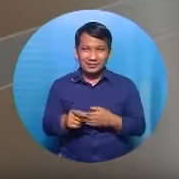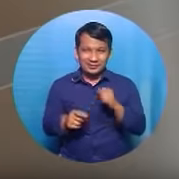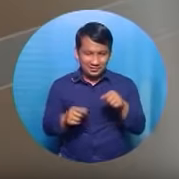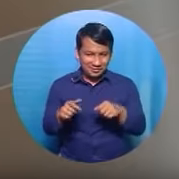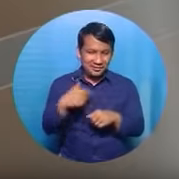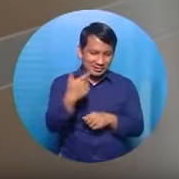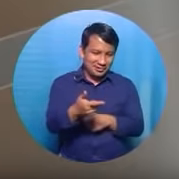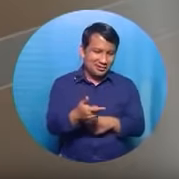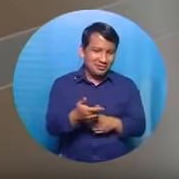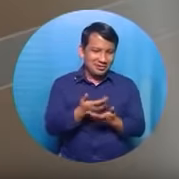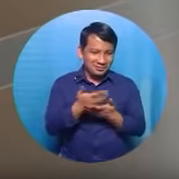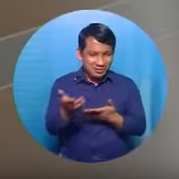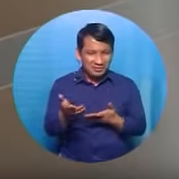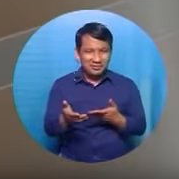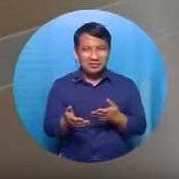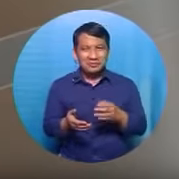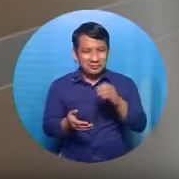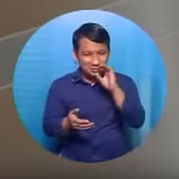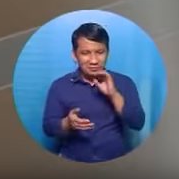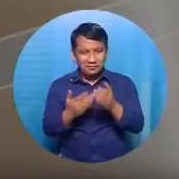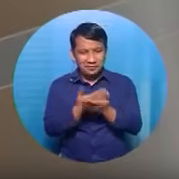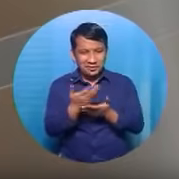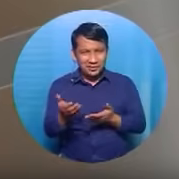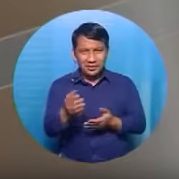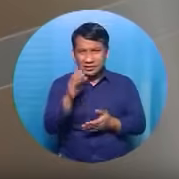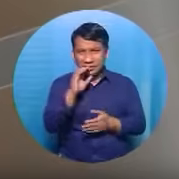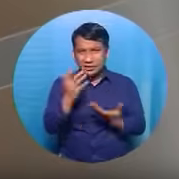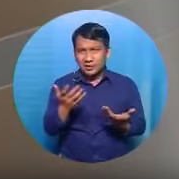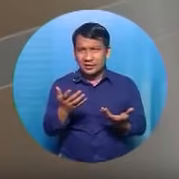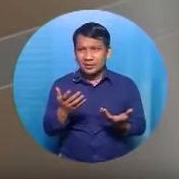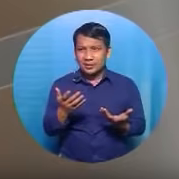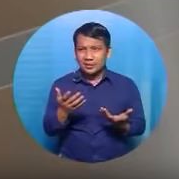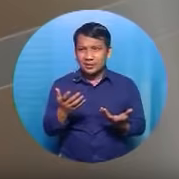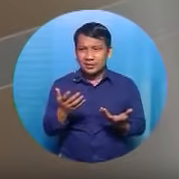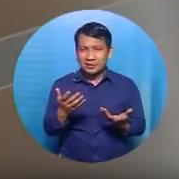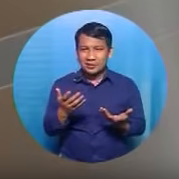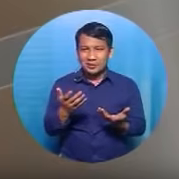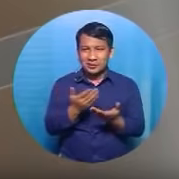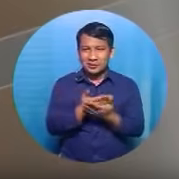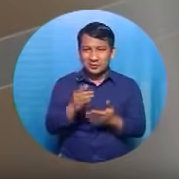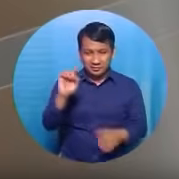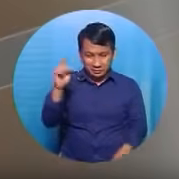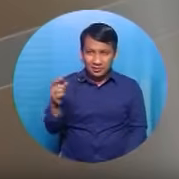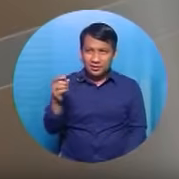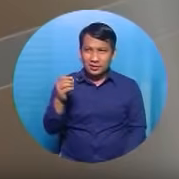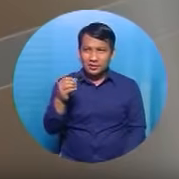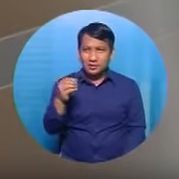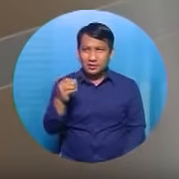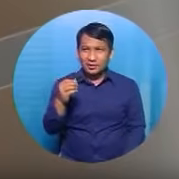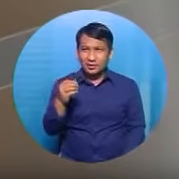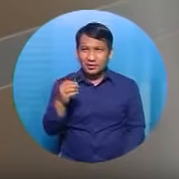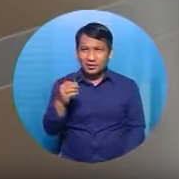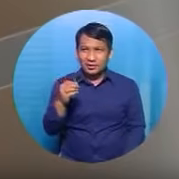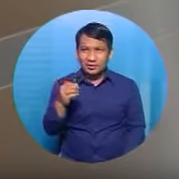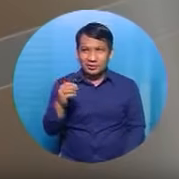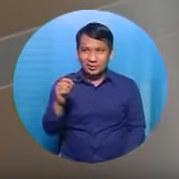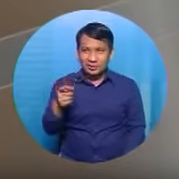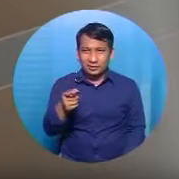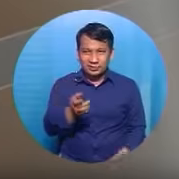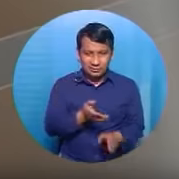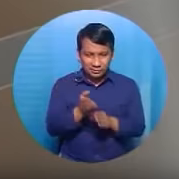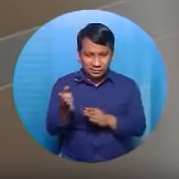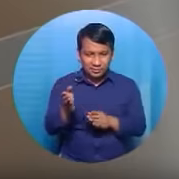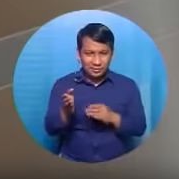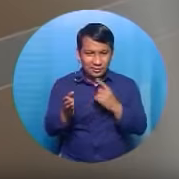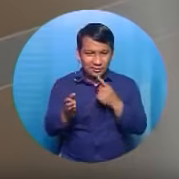sige. Tapos po, huminto po kami. Then, wala po yung tubig, yung ano, yung piso-piso po. Oh. Ayun, sabi ko, diretso na lang